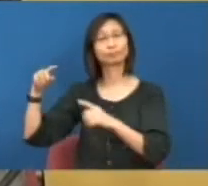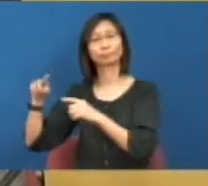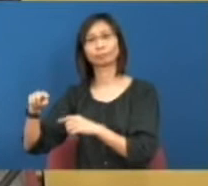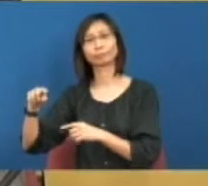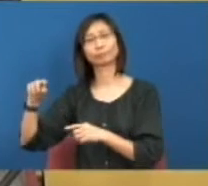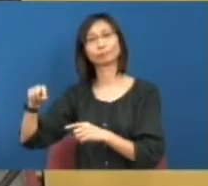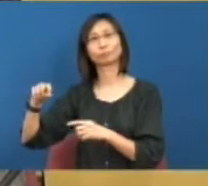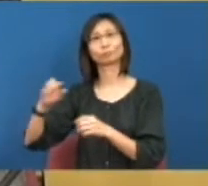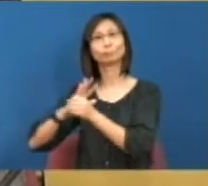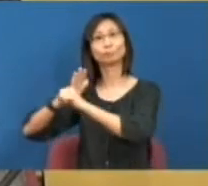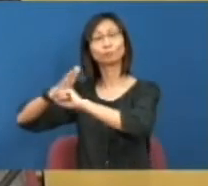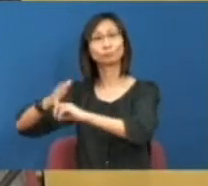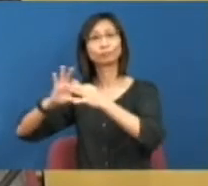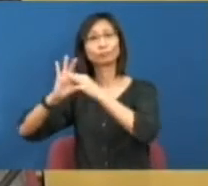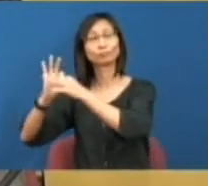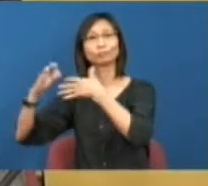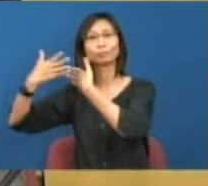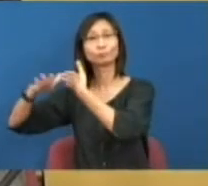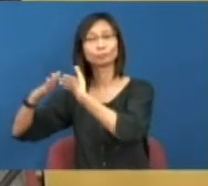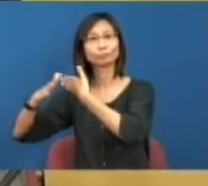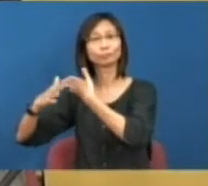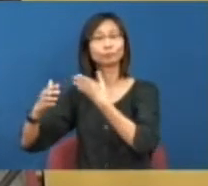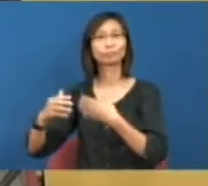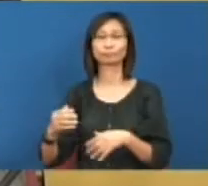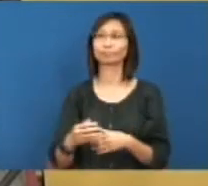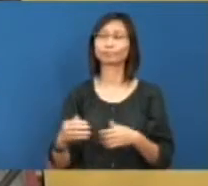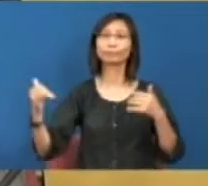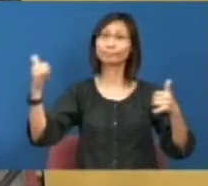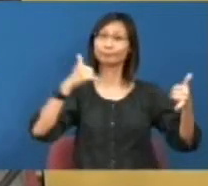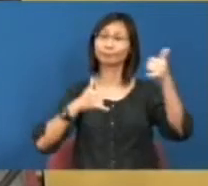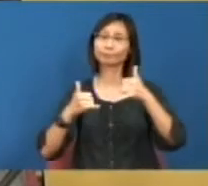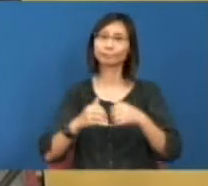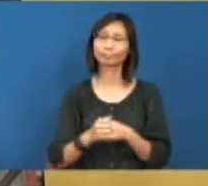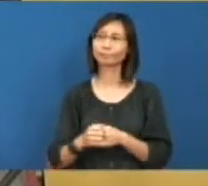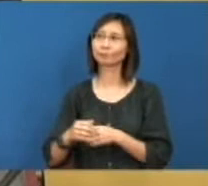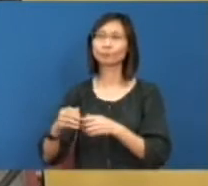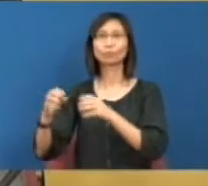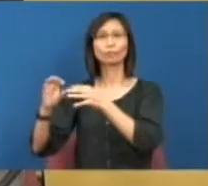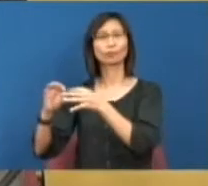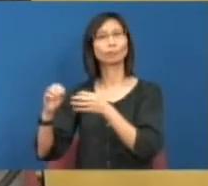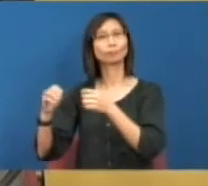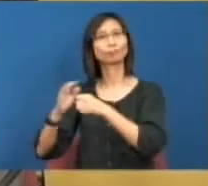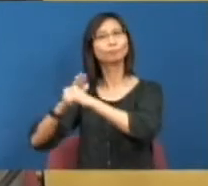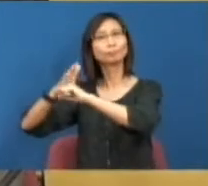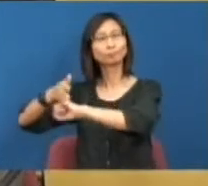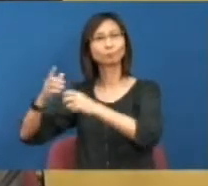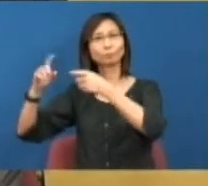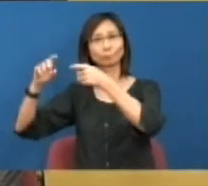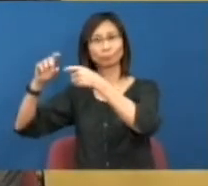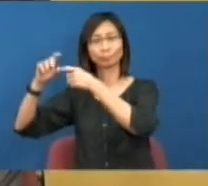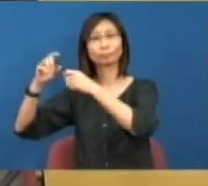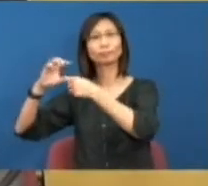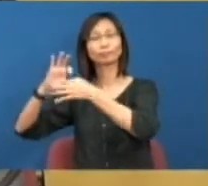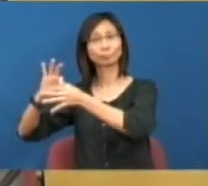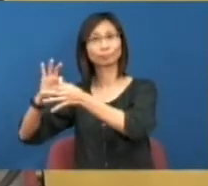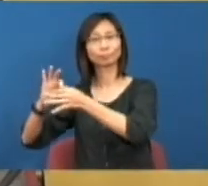的志同道合的人。其实社民联被拘捕的人都是相对少的，都是10几个人，